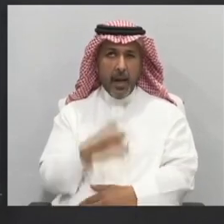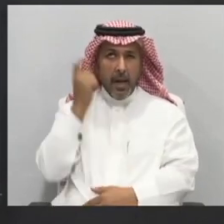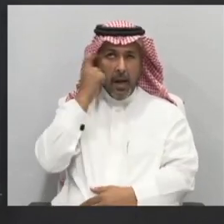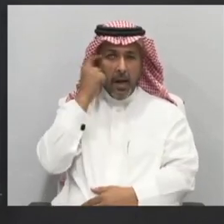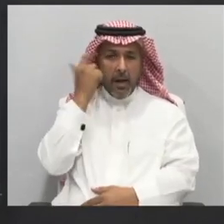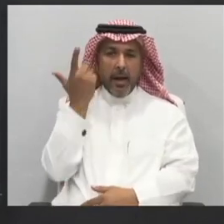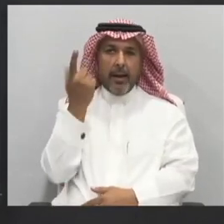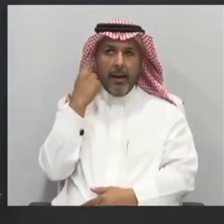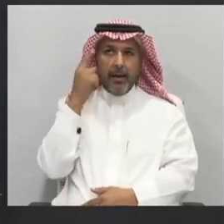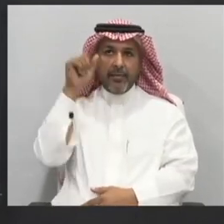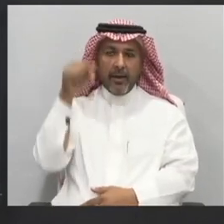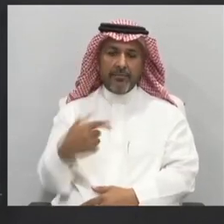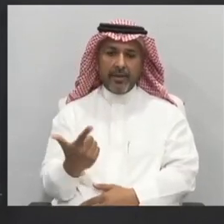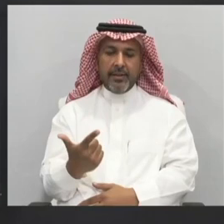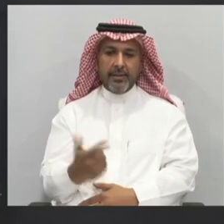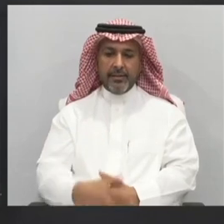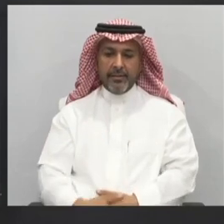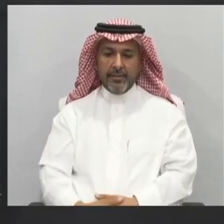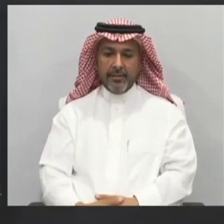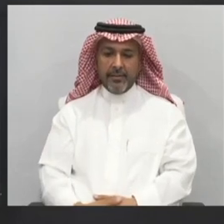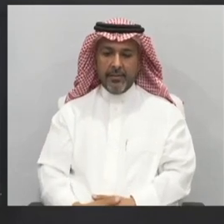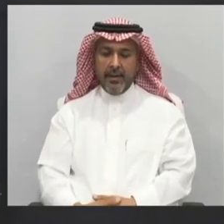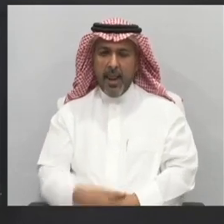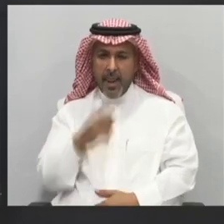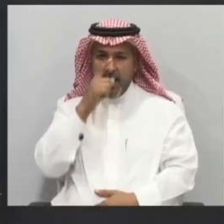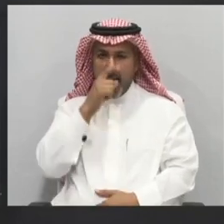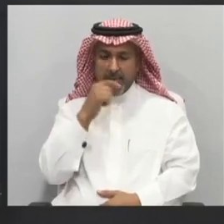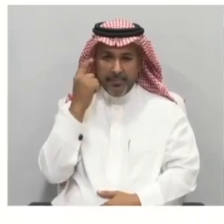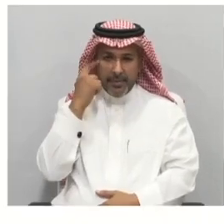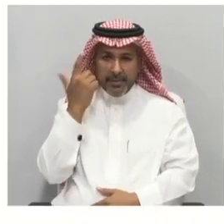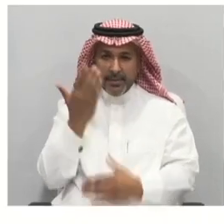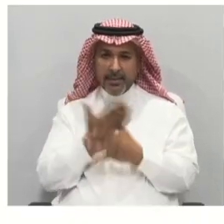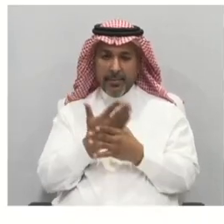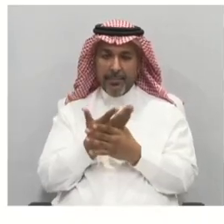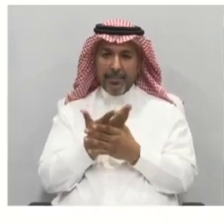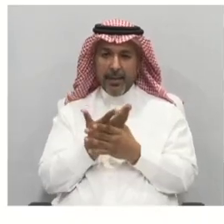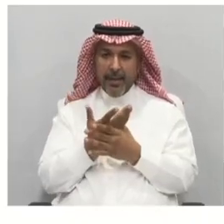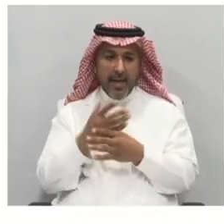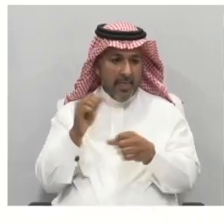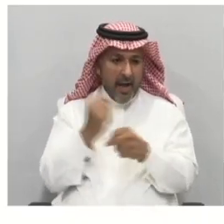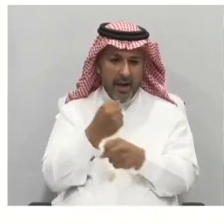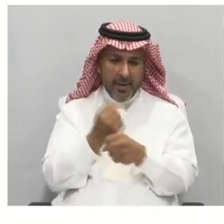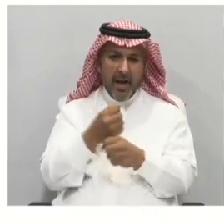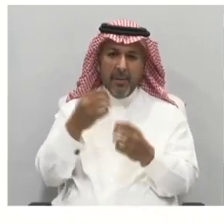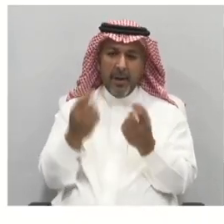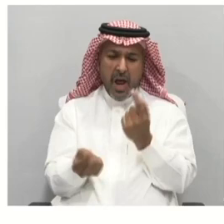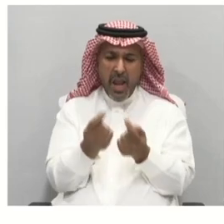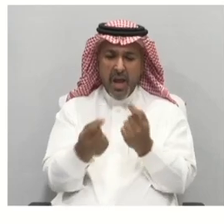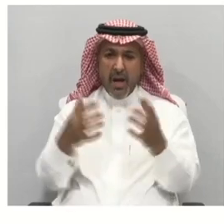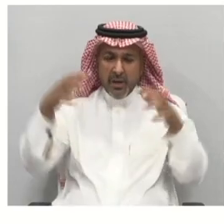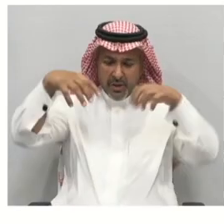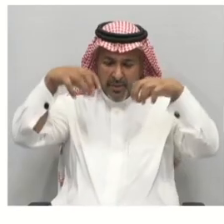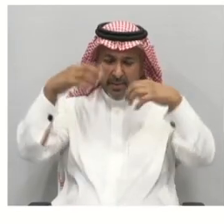وجود الله تعالى ظاهره فان هذه المخلوقات لا بد لها من خالق اوجدها العقل يقول